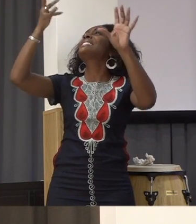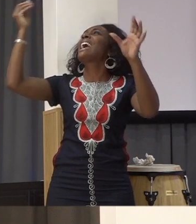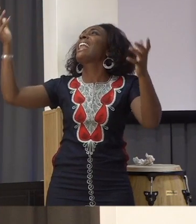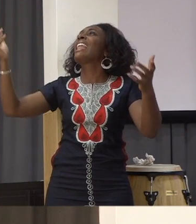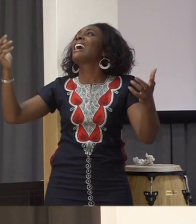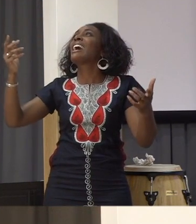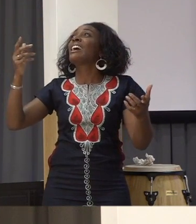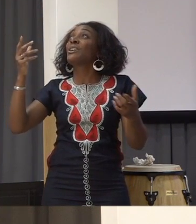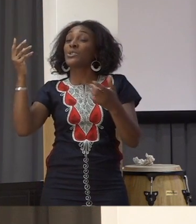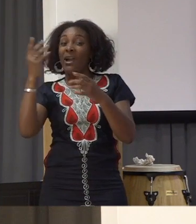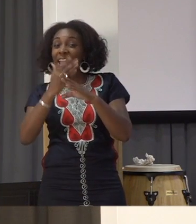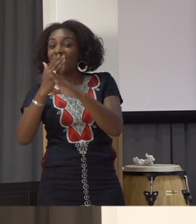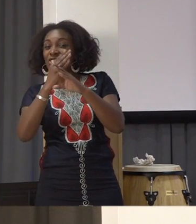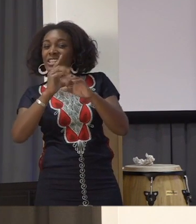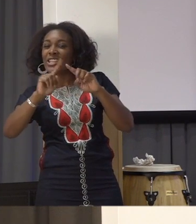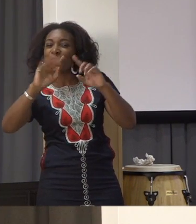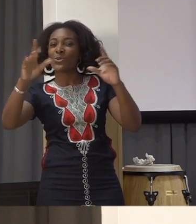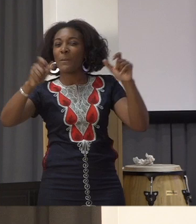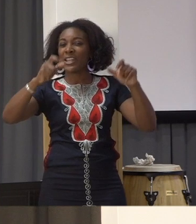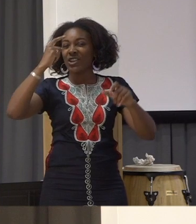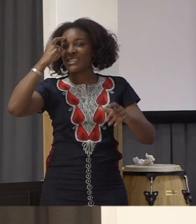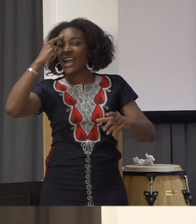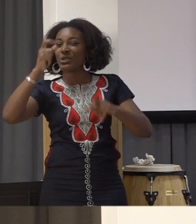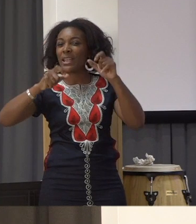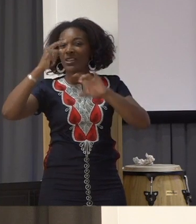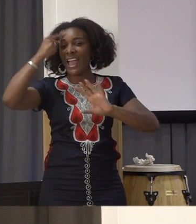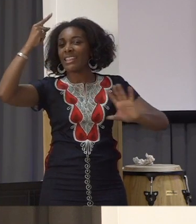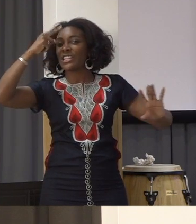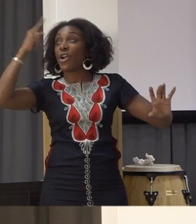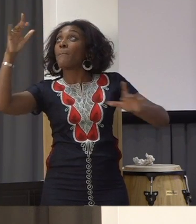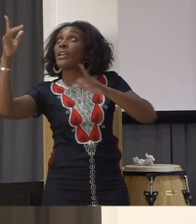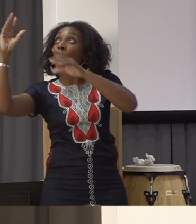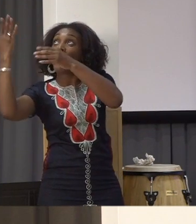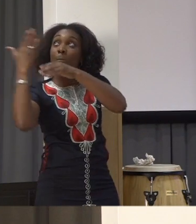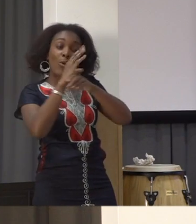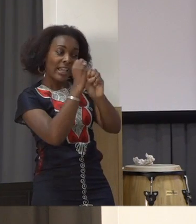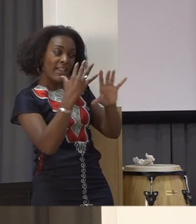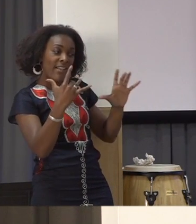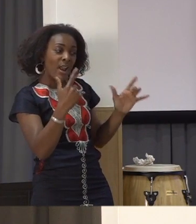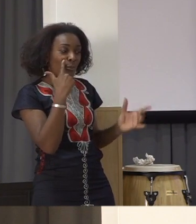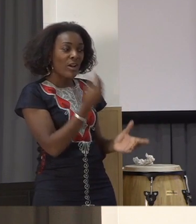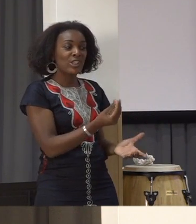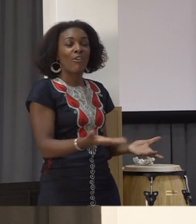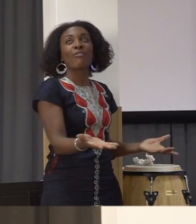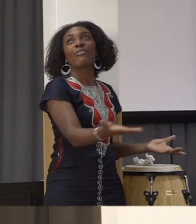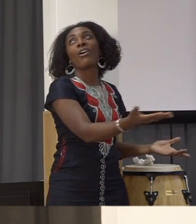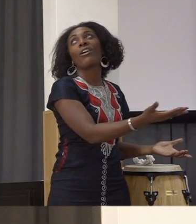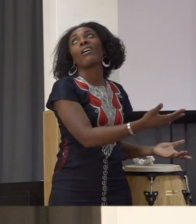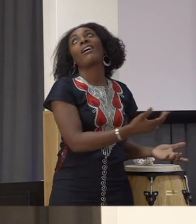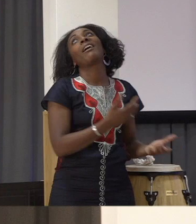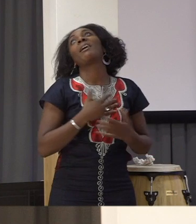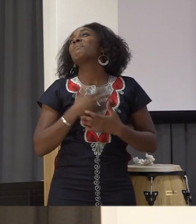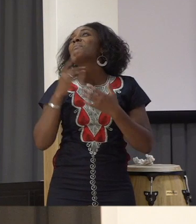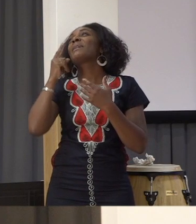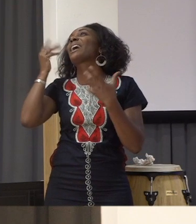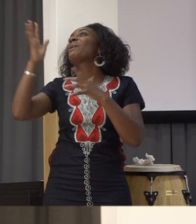ces choses aux sages et aux intelligents et de ce que tu les as révélées aux enfants. Oui, Père, je te loue de ce que tu l'as voulu